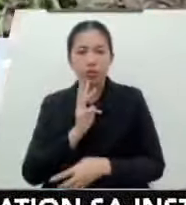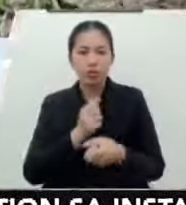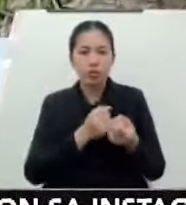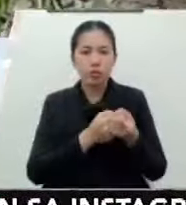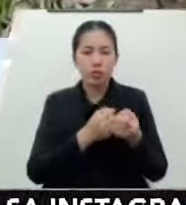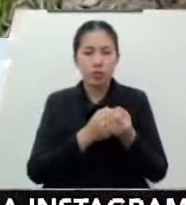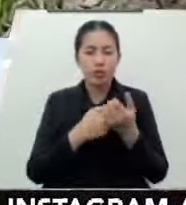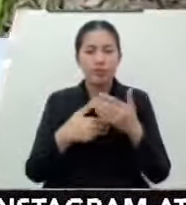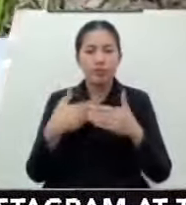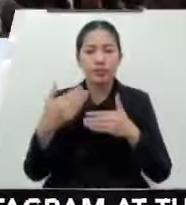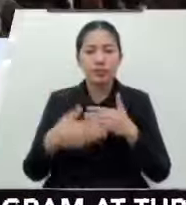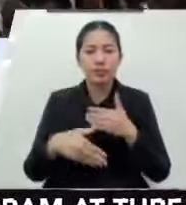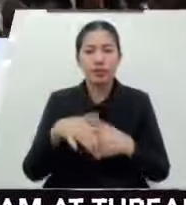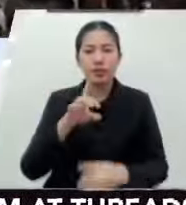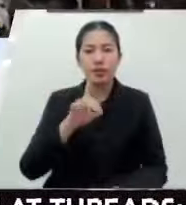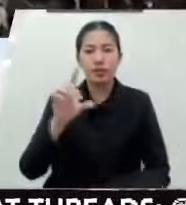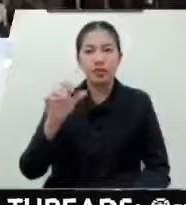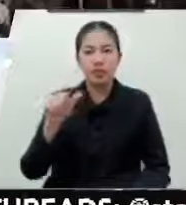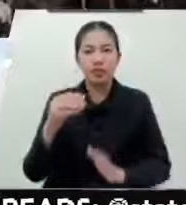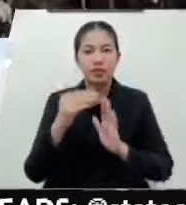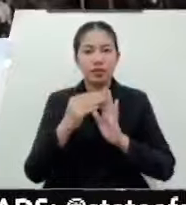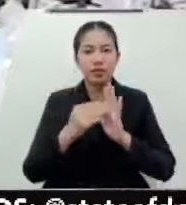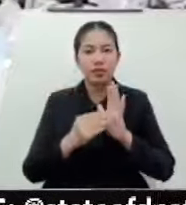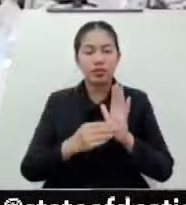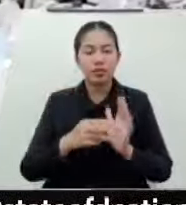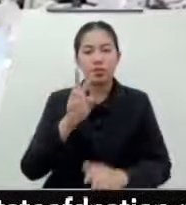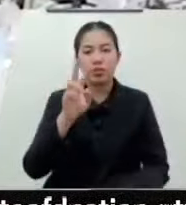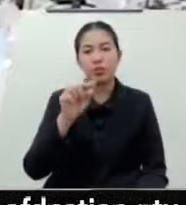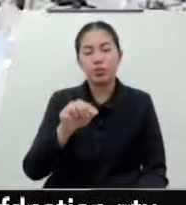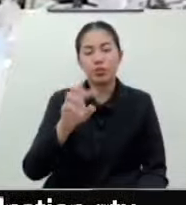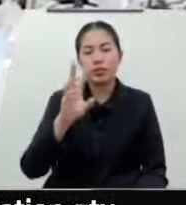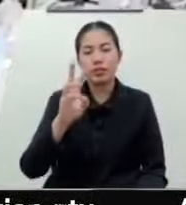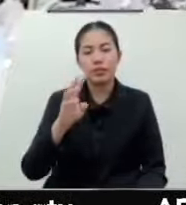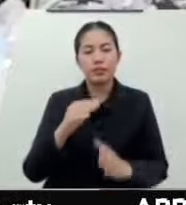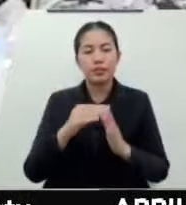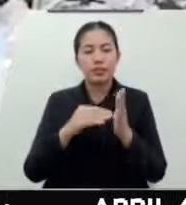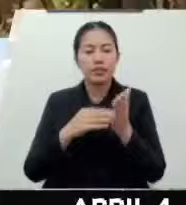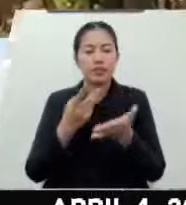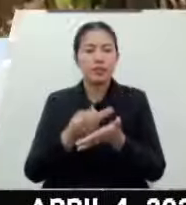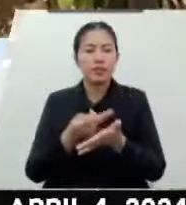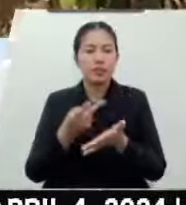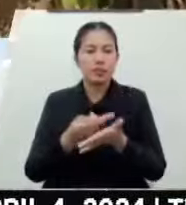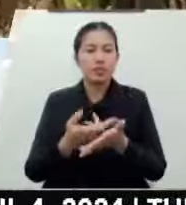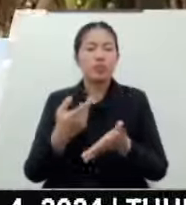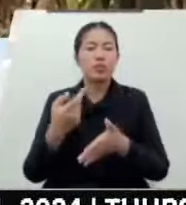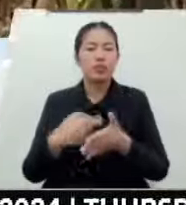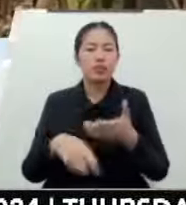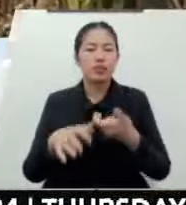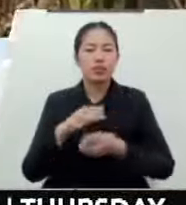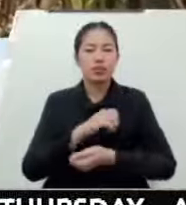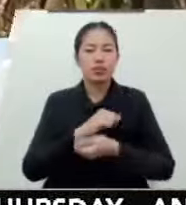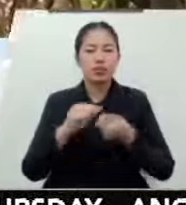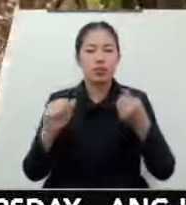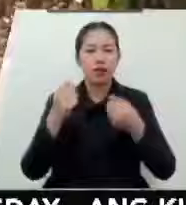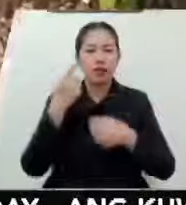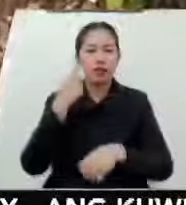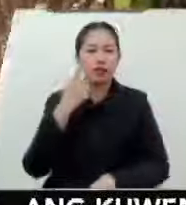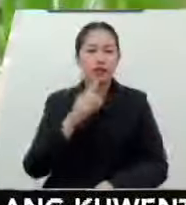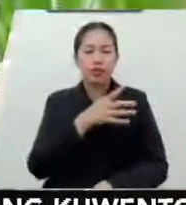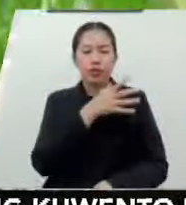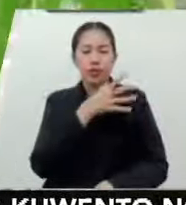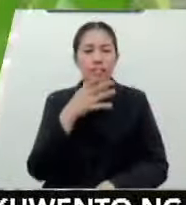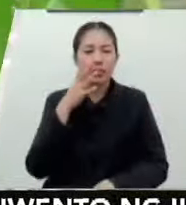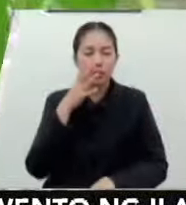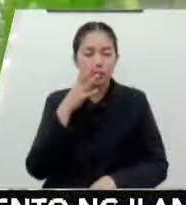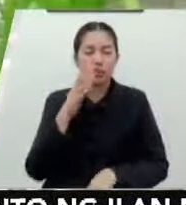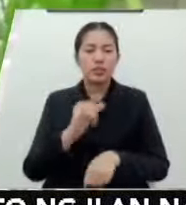of Agriculture, mahigit 2.6 billion pesos na ang halaga ng pinsala ng El Nino sa agrikultura sa buong bansa.